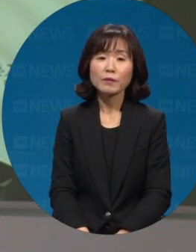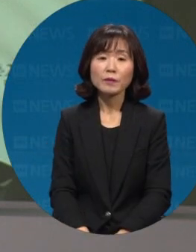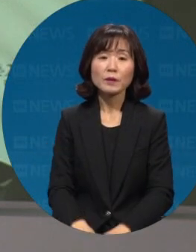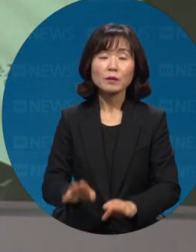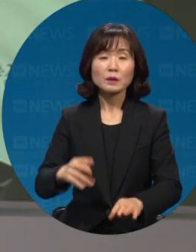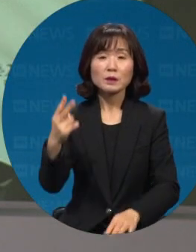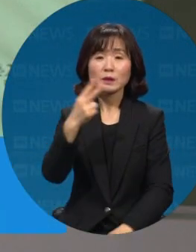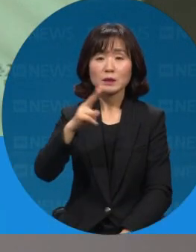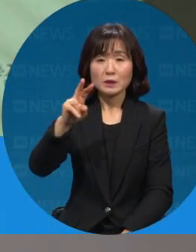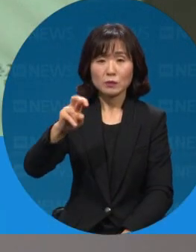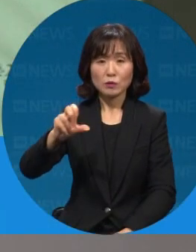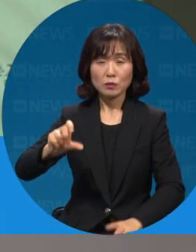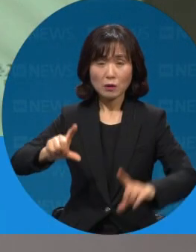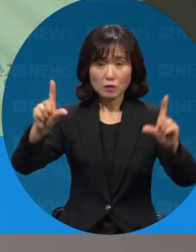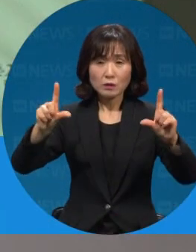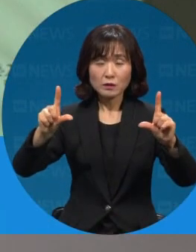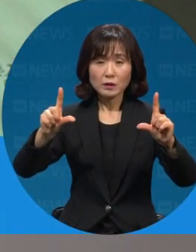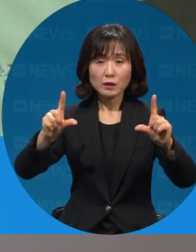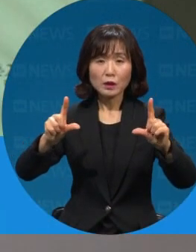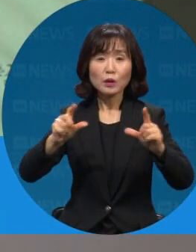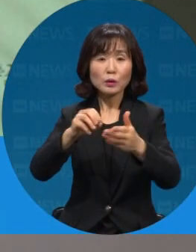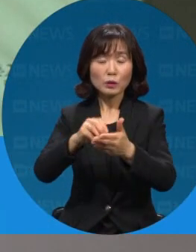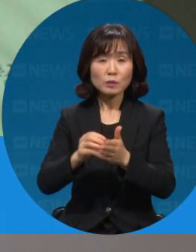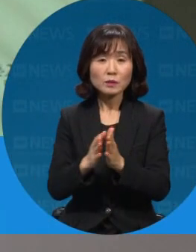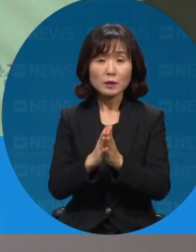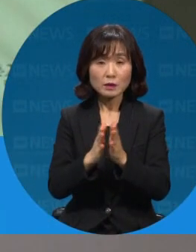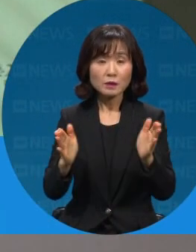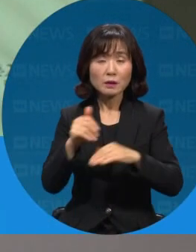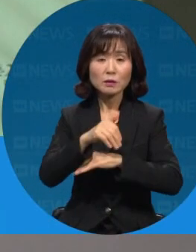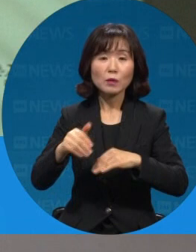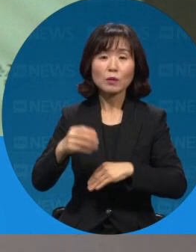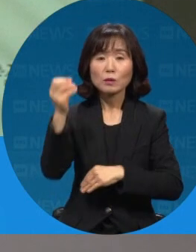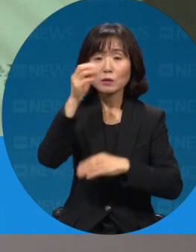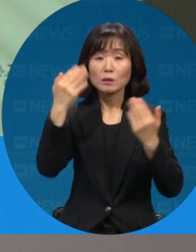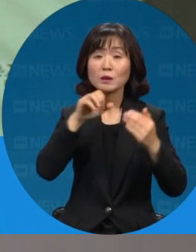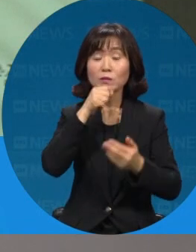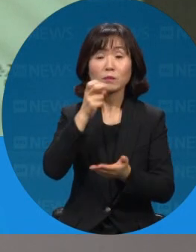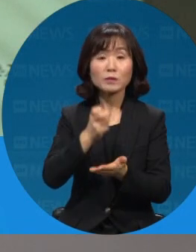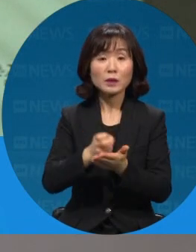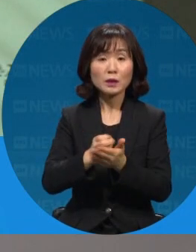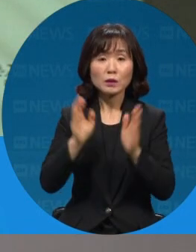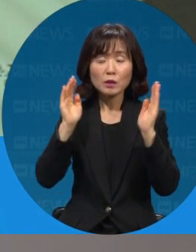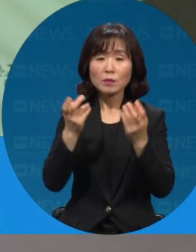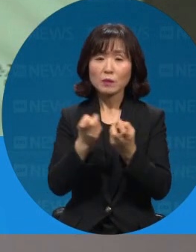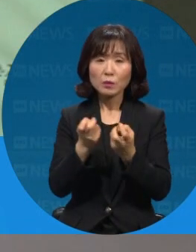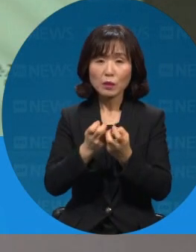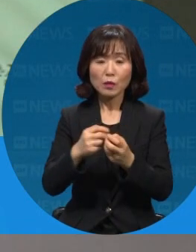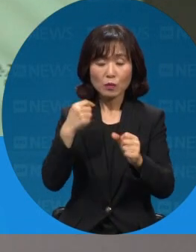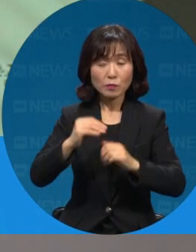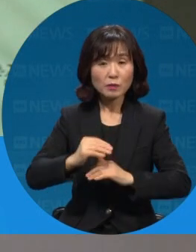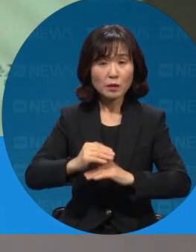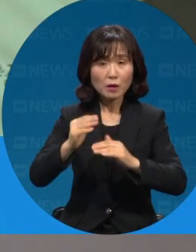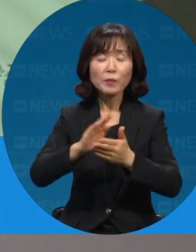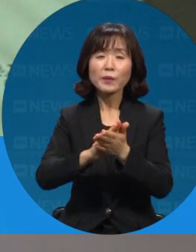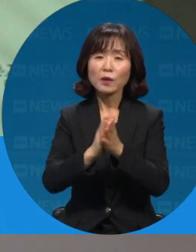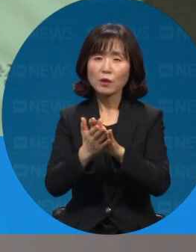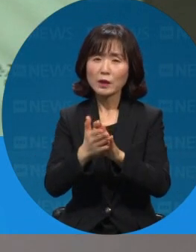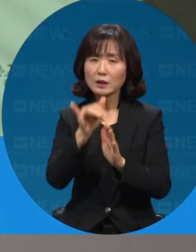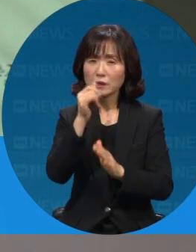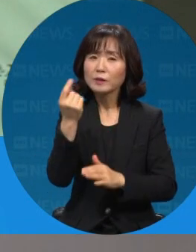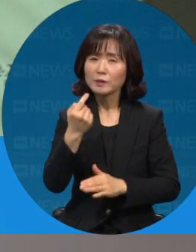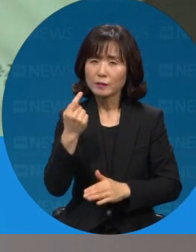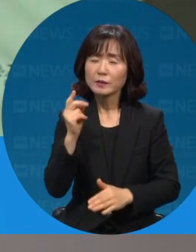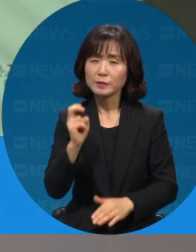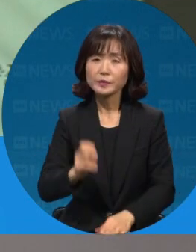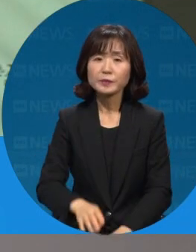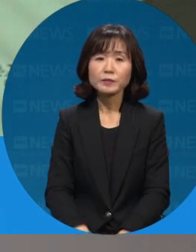오는 2025년 전면 도입을 앞둔 고교 학점 제 2 수업 방식부터 교육 과정까지 큰 변화가 예고되고